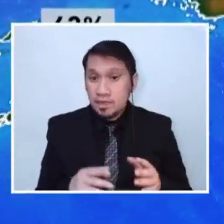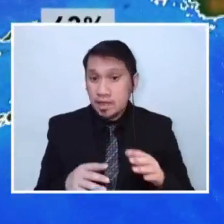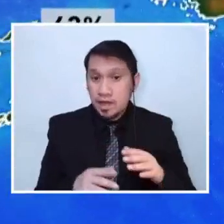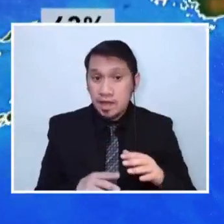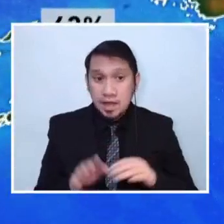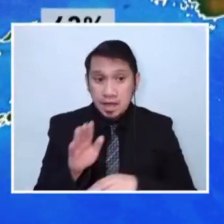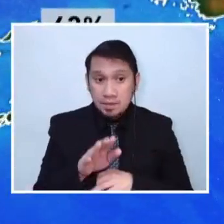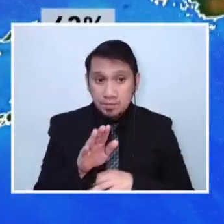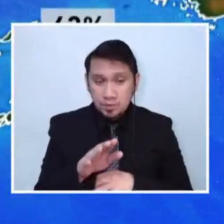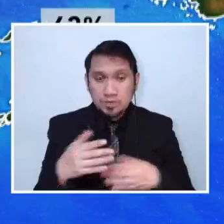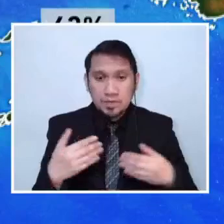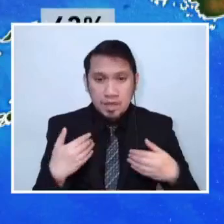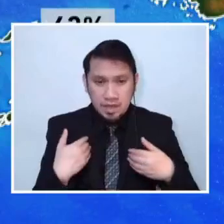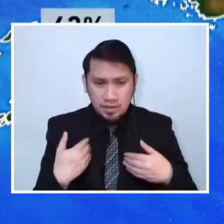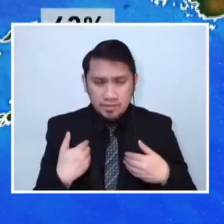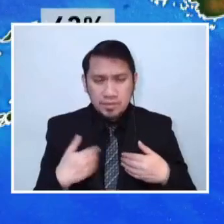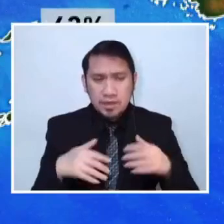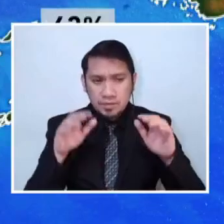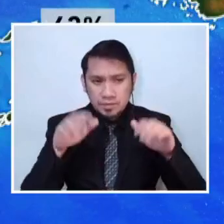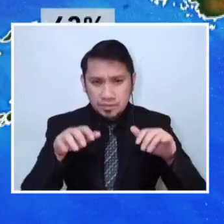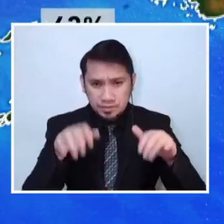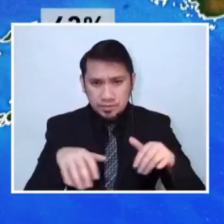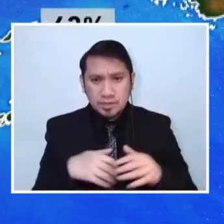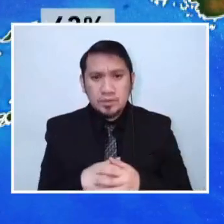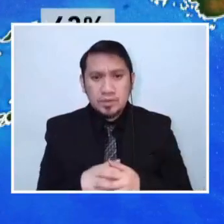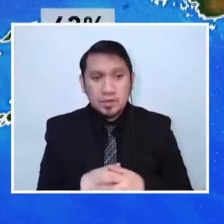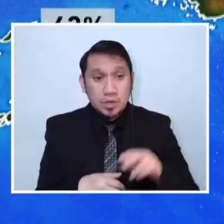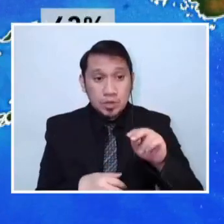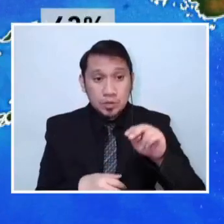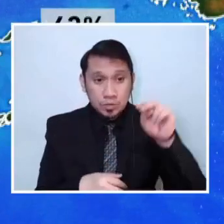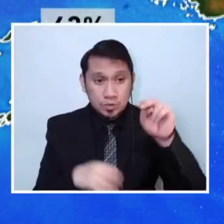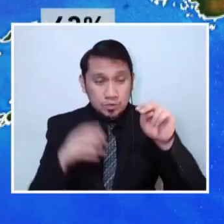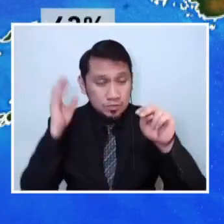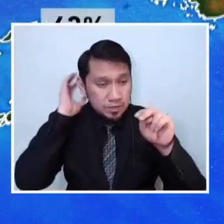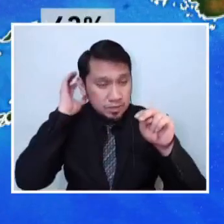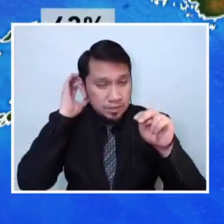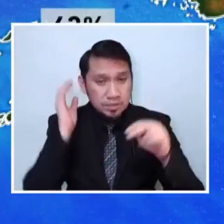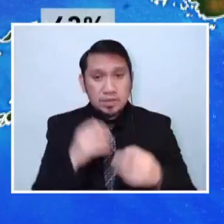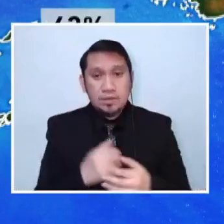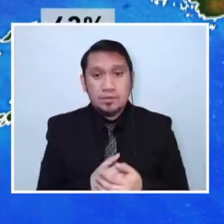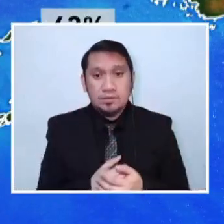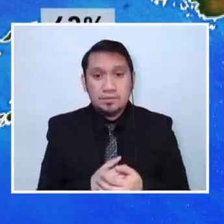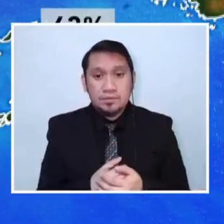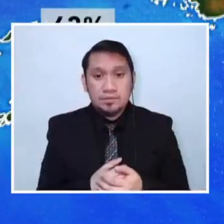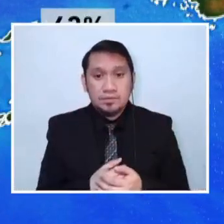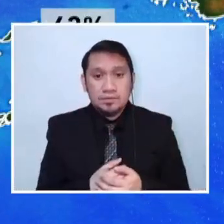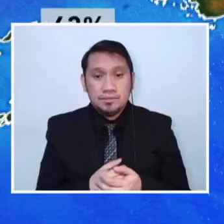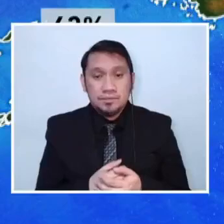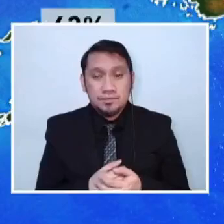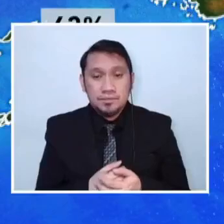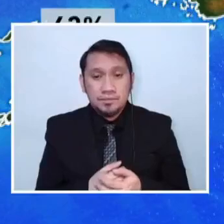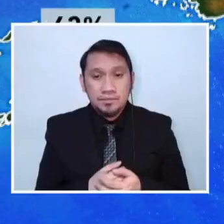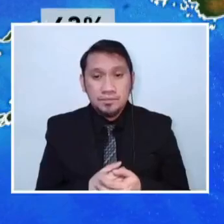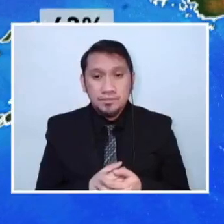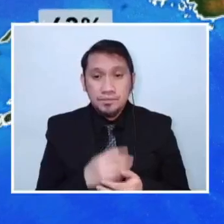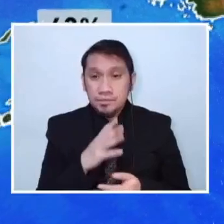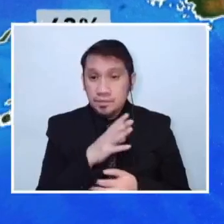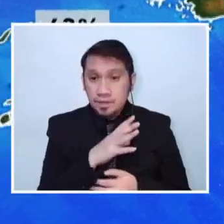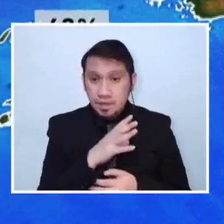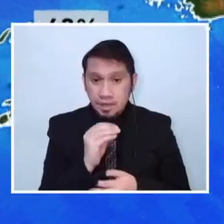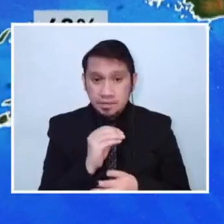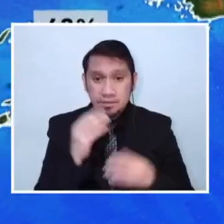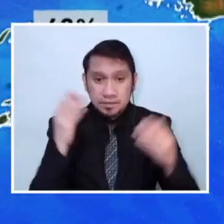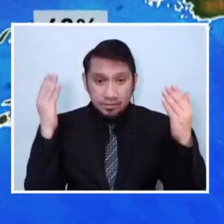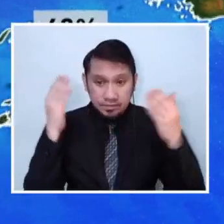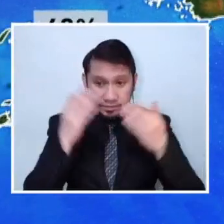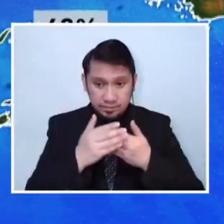ibang bahagi pa ng Davao region, Northern Mindanao, Lanao del Sur, Maguindanao at Cotabato. At pagsapit ng gabi,